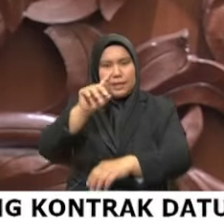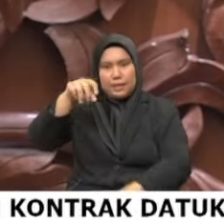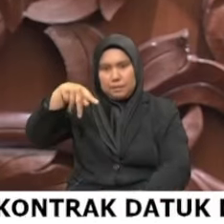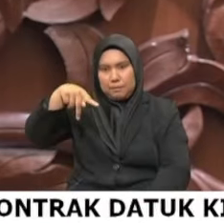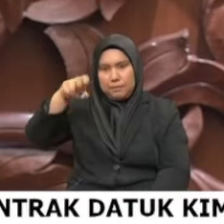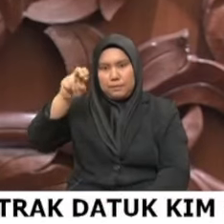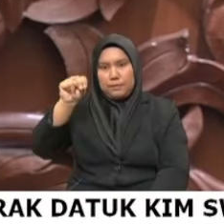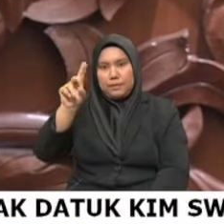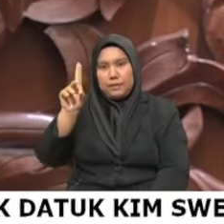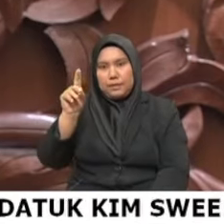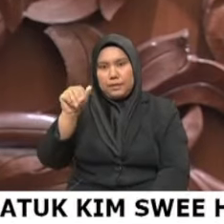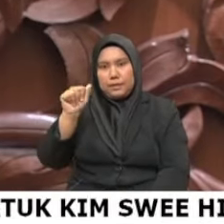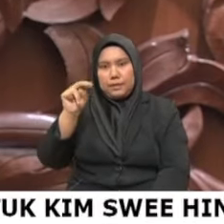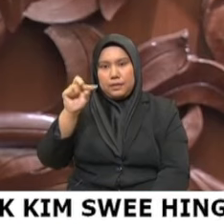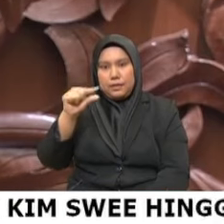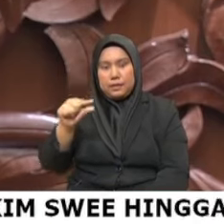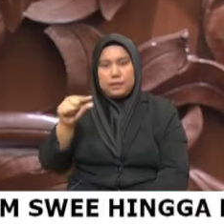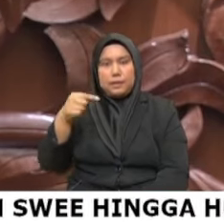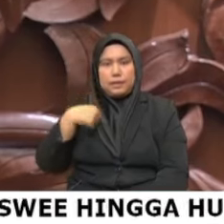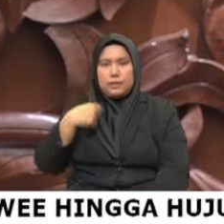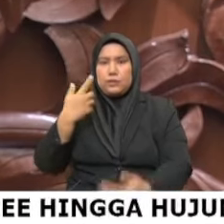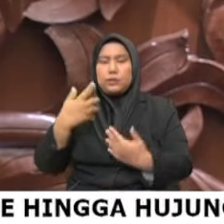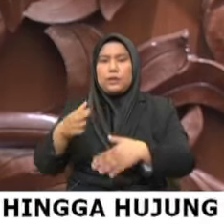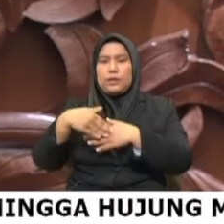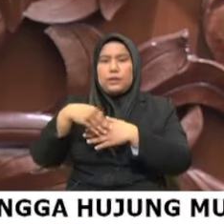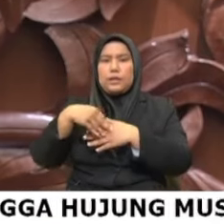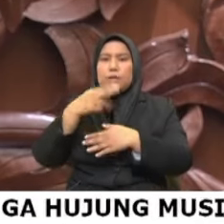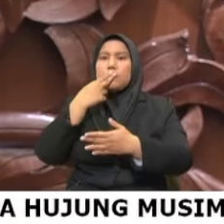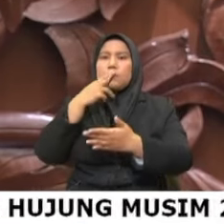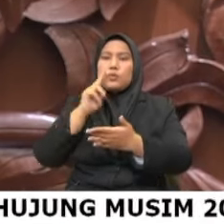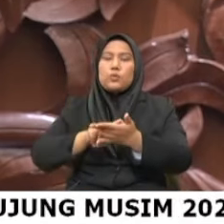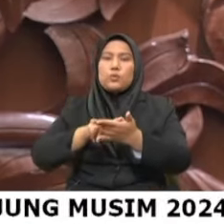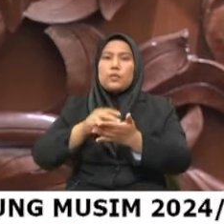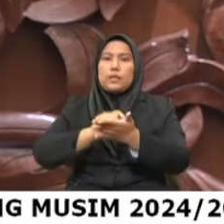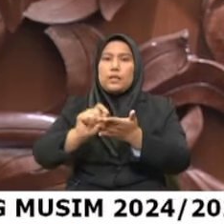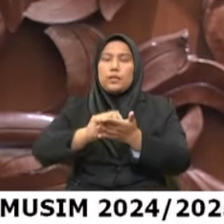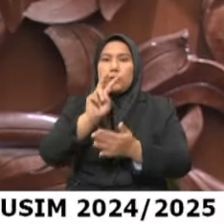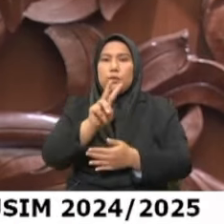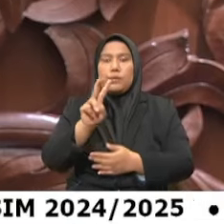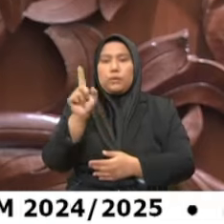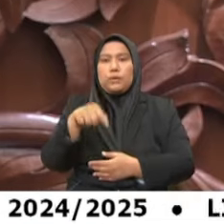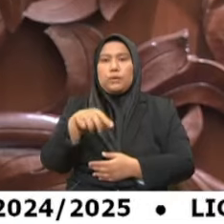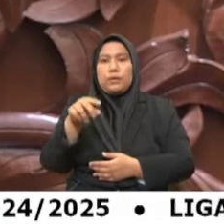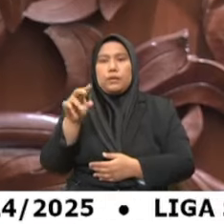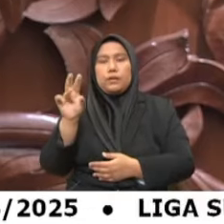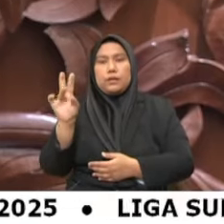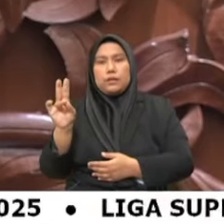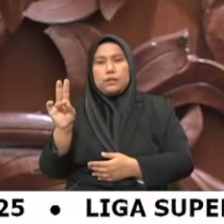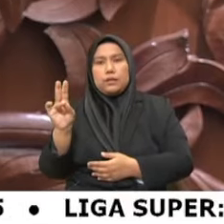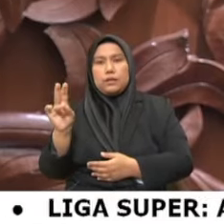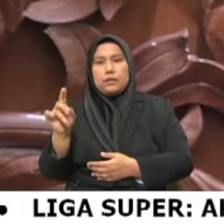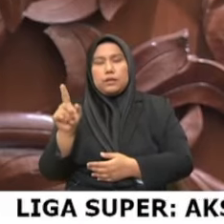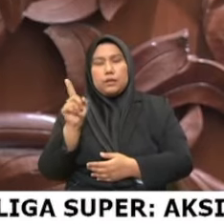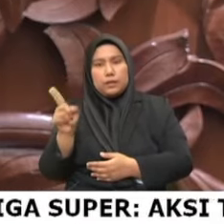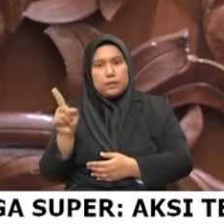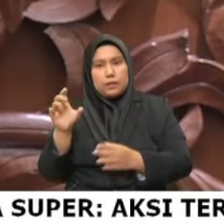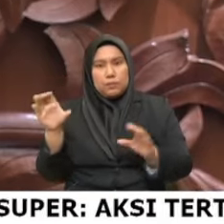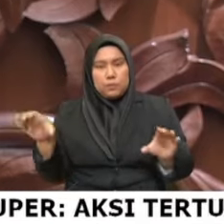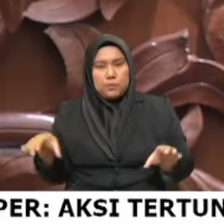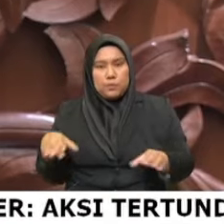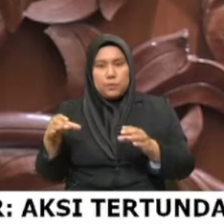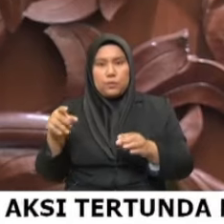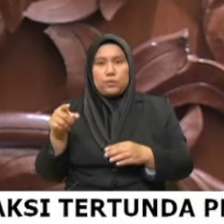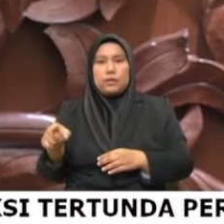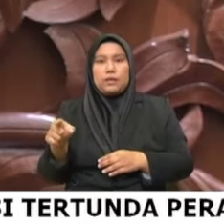Saya telah menulis surat kepada beliau pada 22 Julai. Mohon untuk secara dia buat kenyataan yang mengatakan